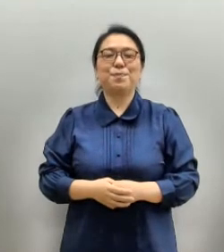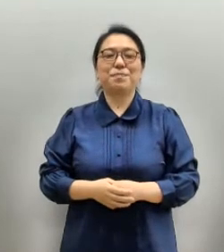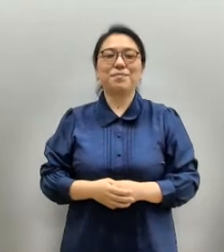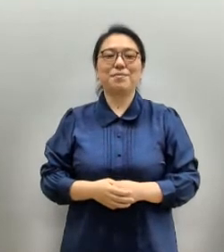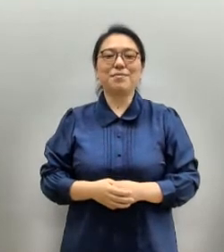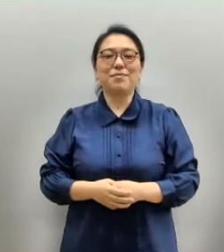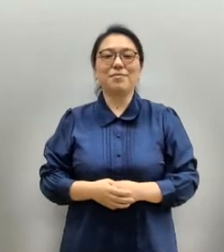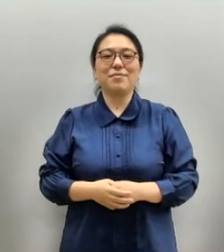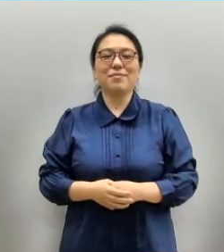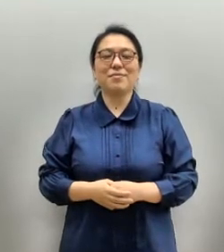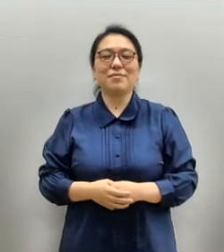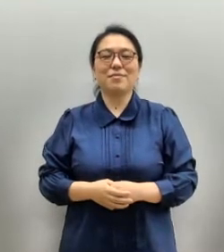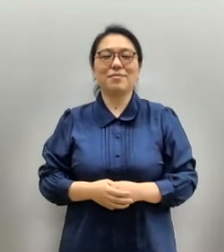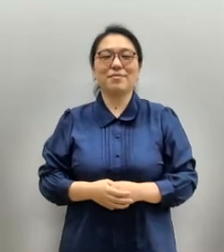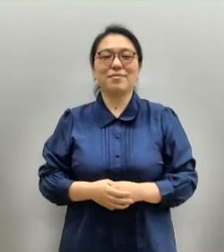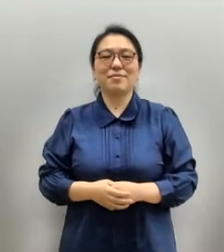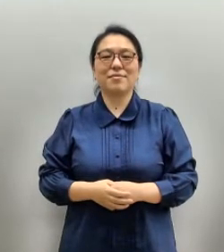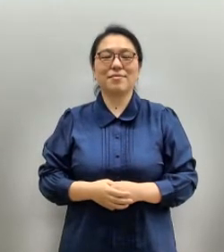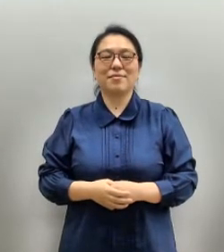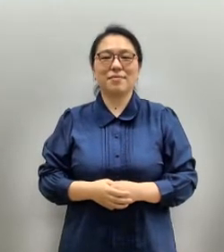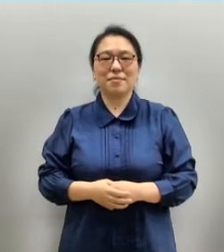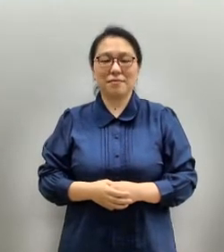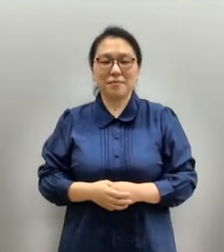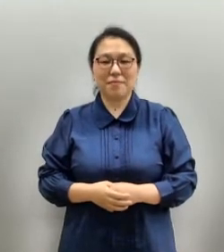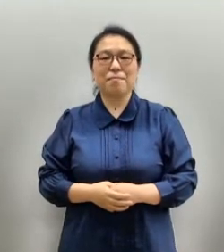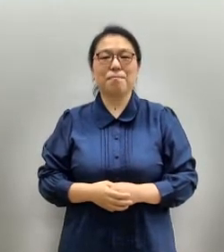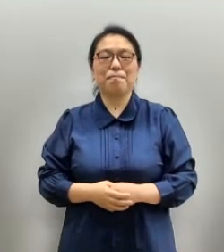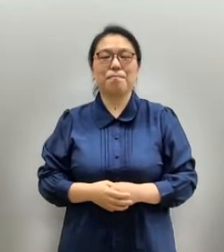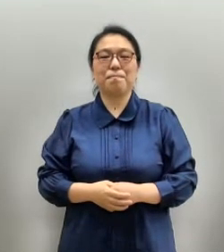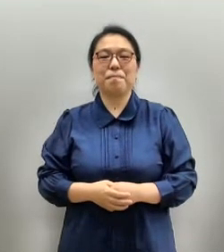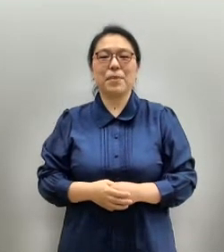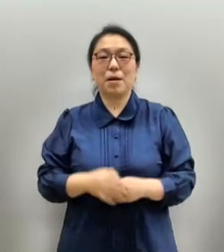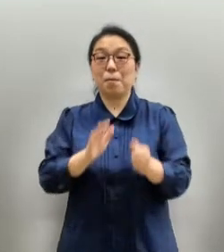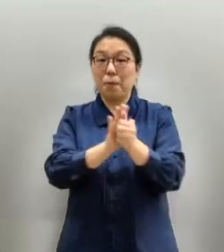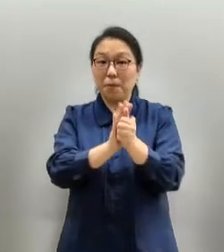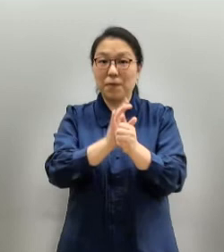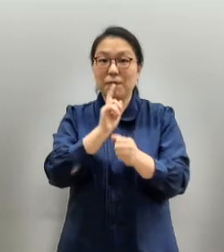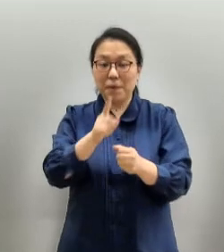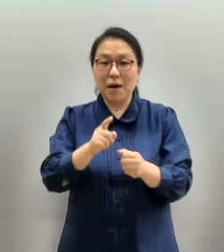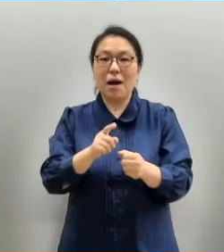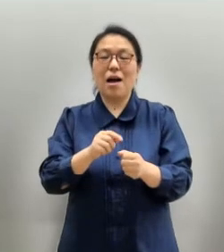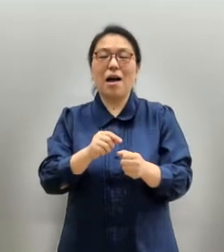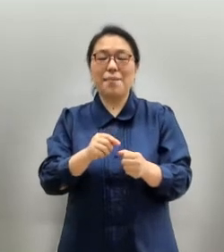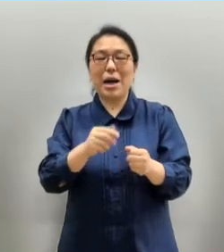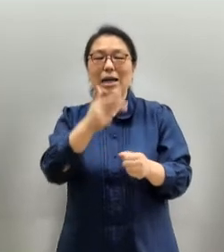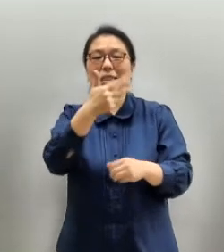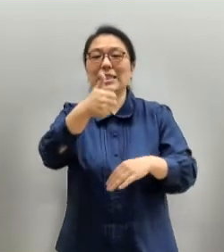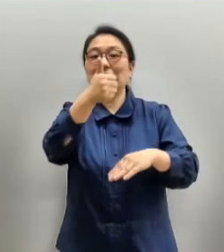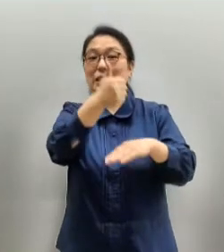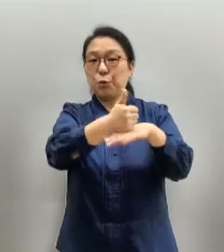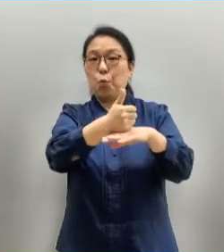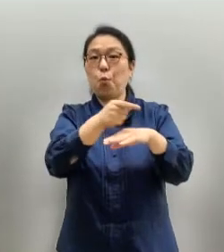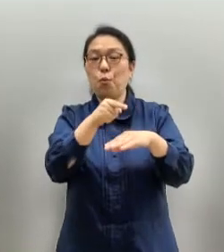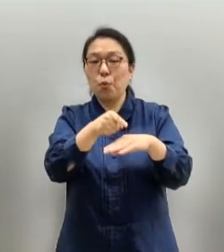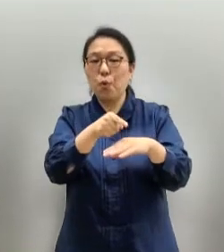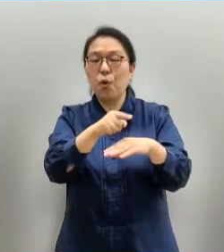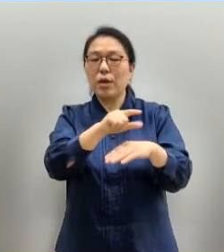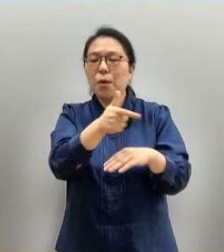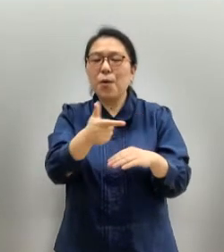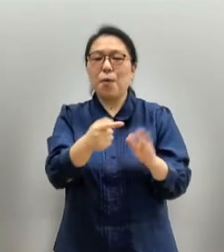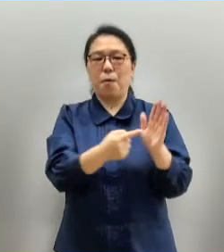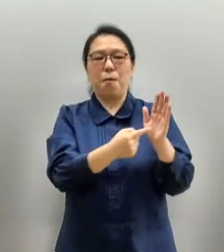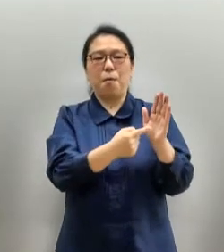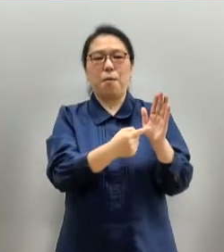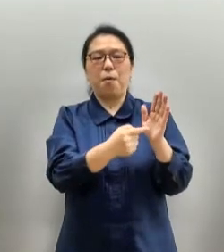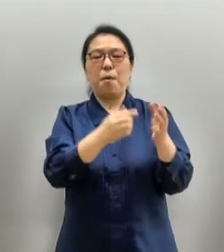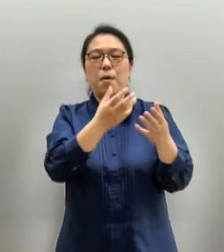ふうに認識しておりますが、その中でも市長の隣でですね、いろんな公約